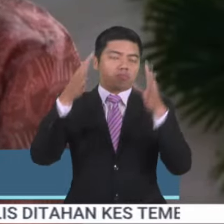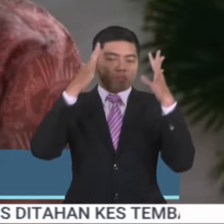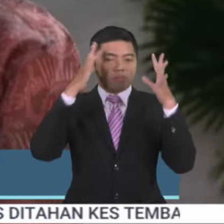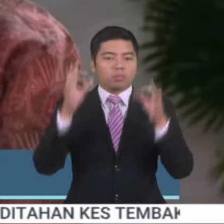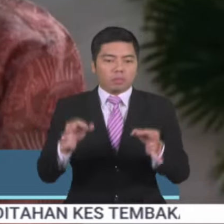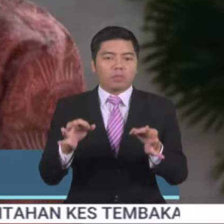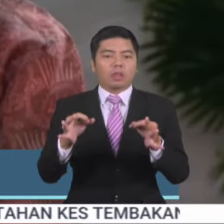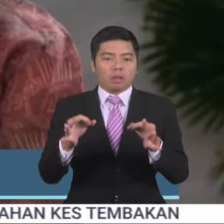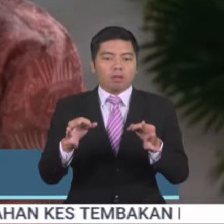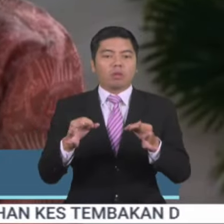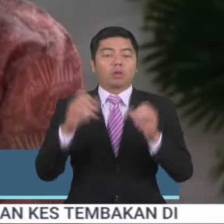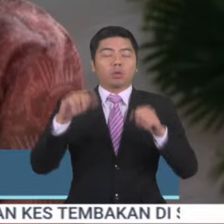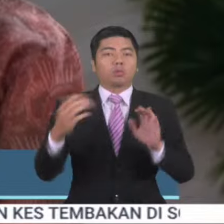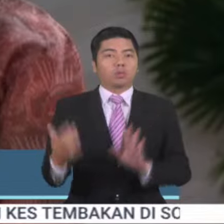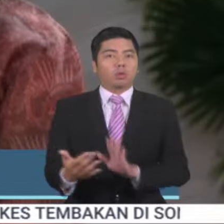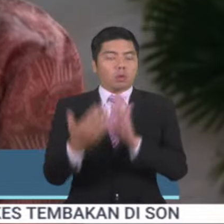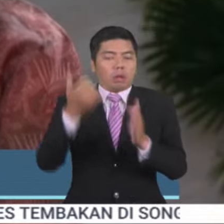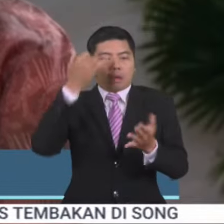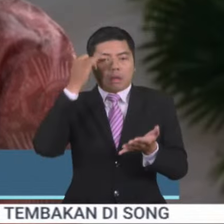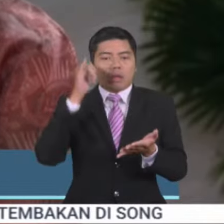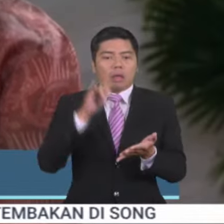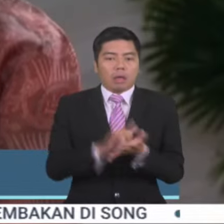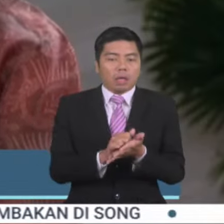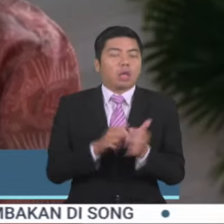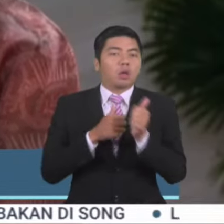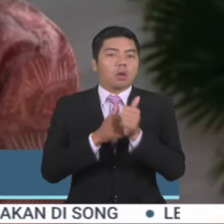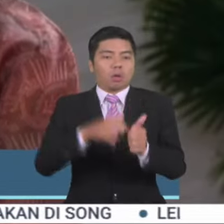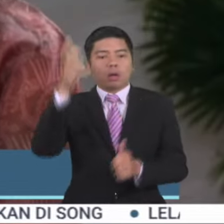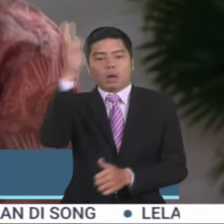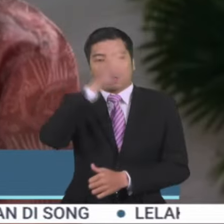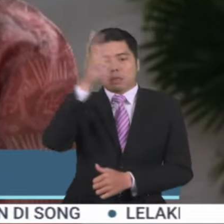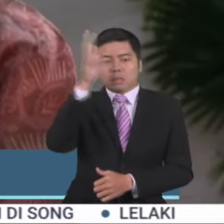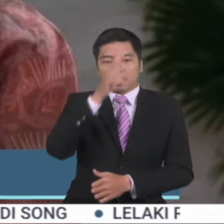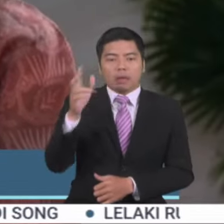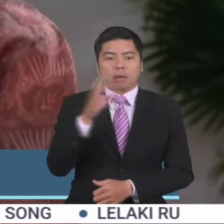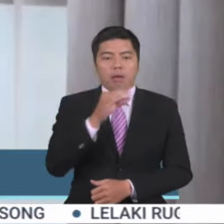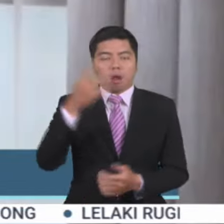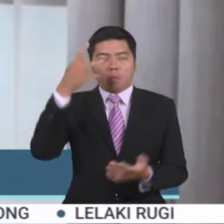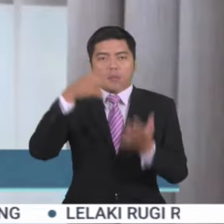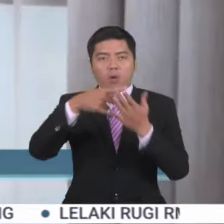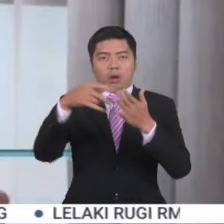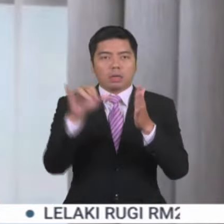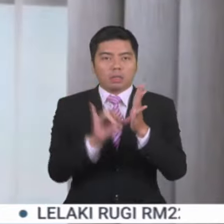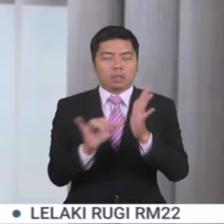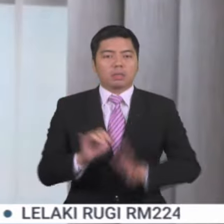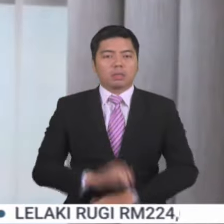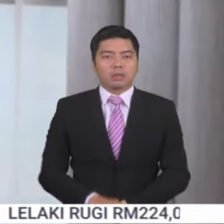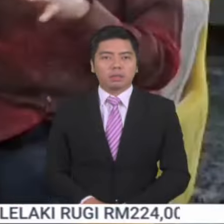confidence in our policies and the way we execute our reforms.